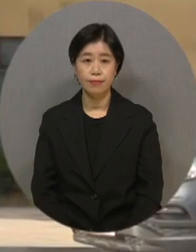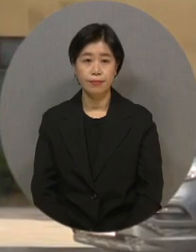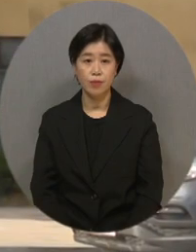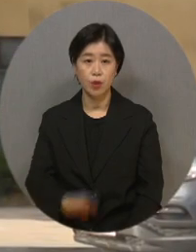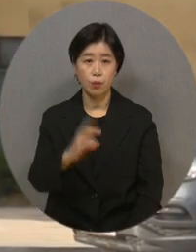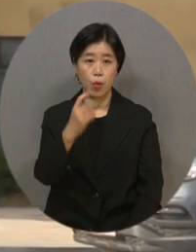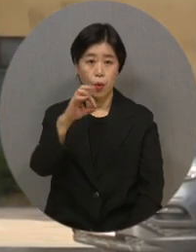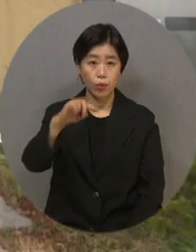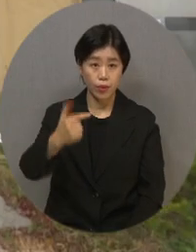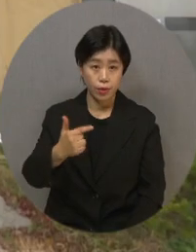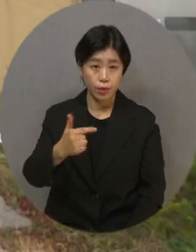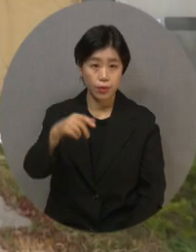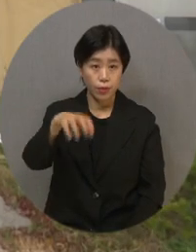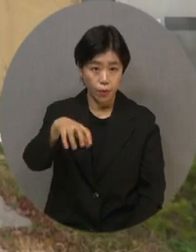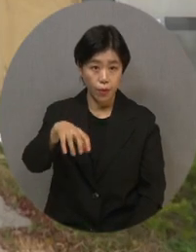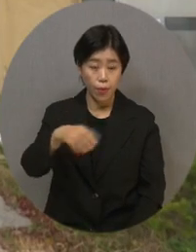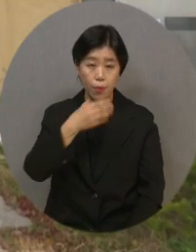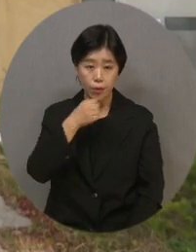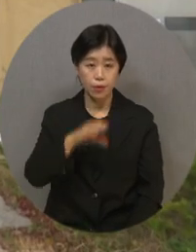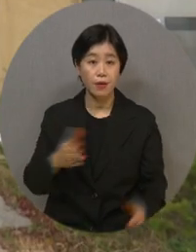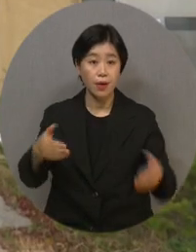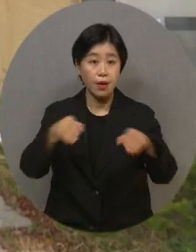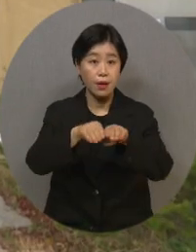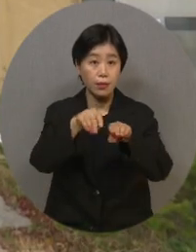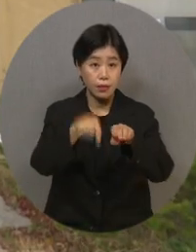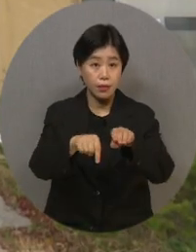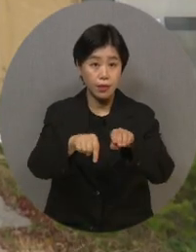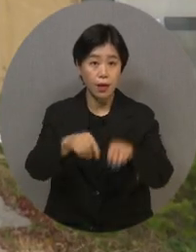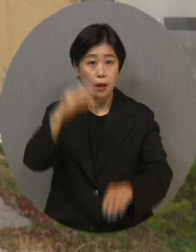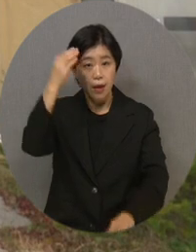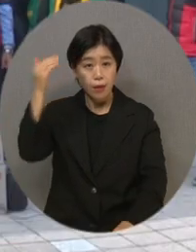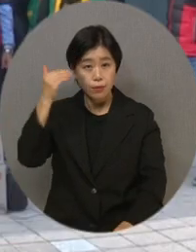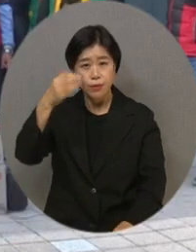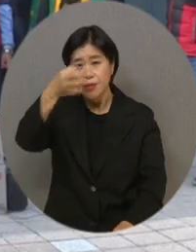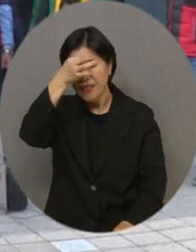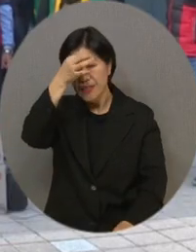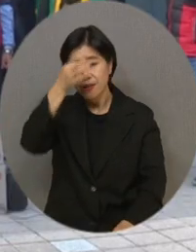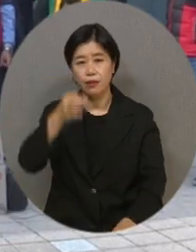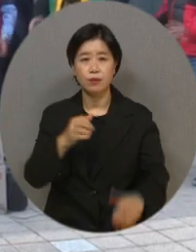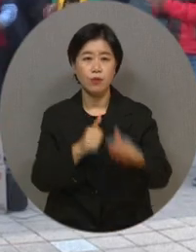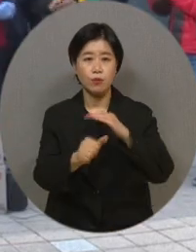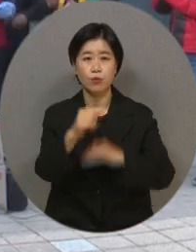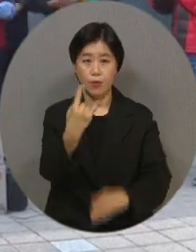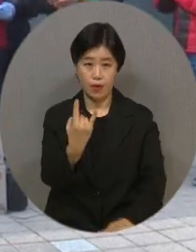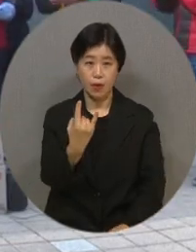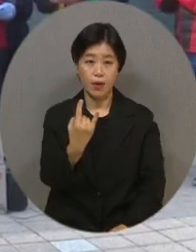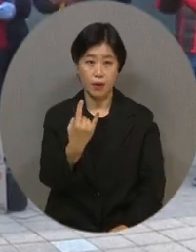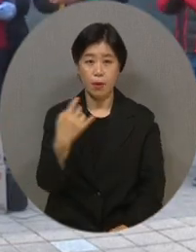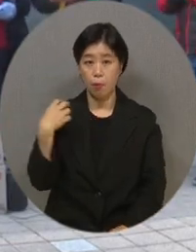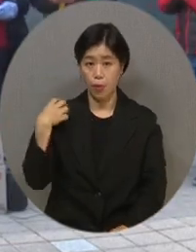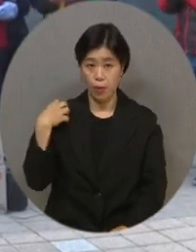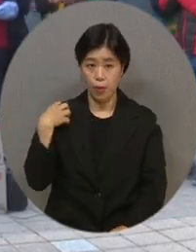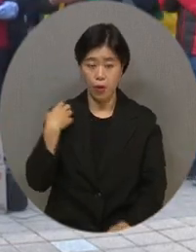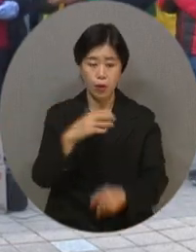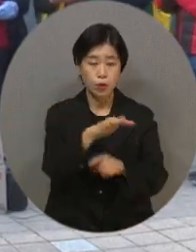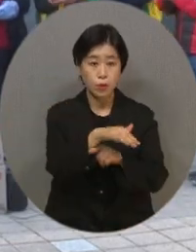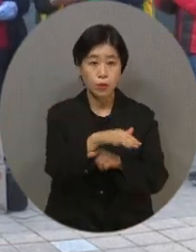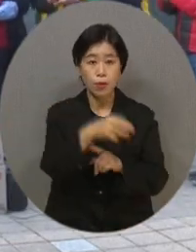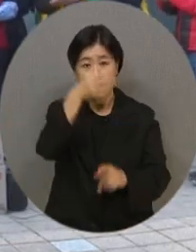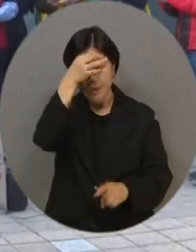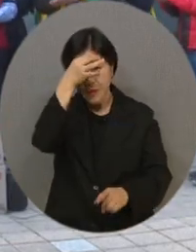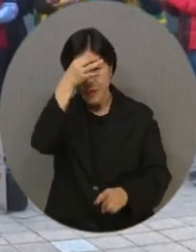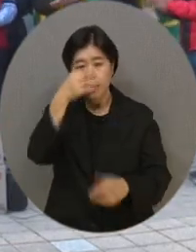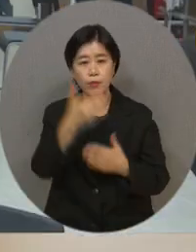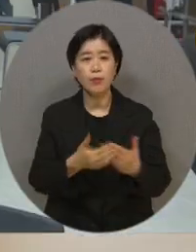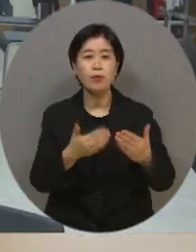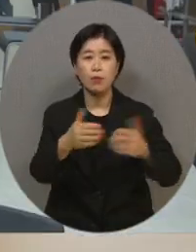충북보훈군 마로면소재 복지회관에서 사단법인 한국기능선수회 충북지회 주관으로 열리는 농촌기능봉사활동이